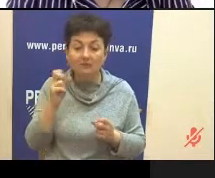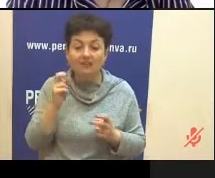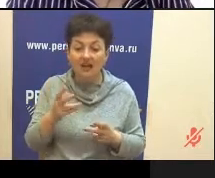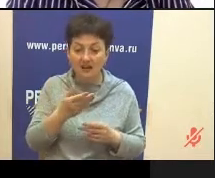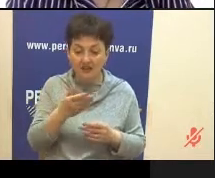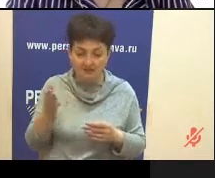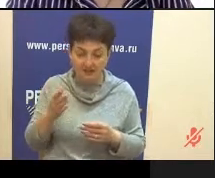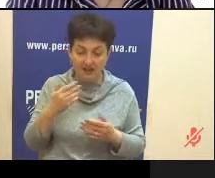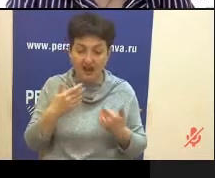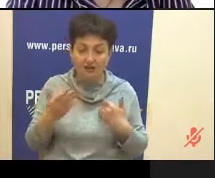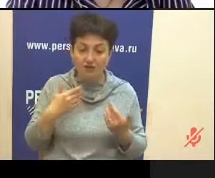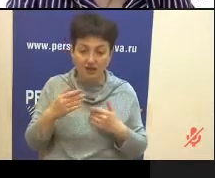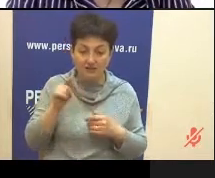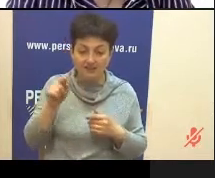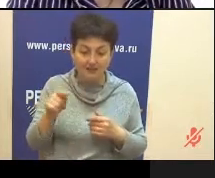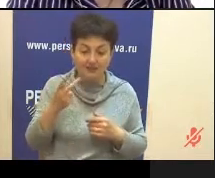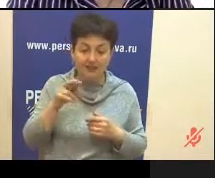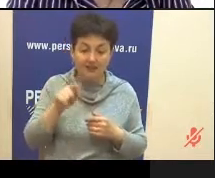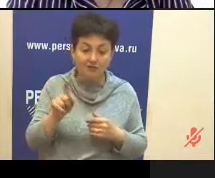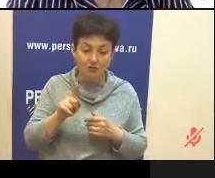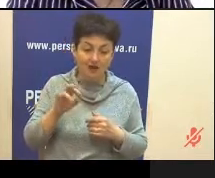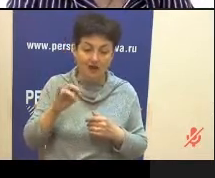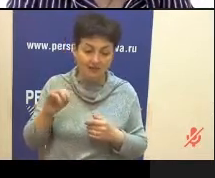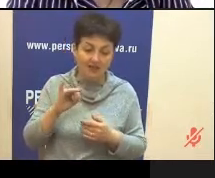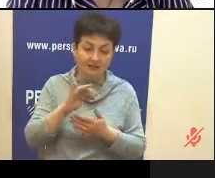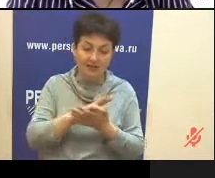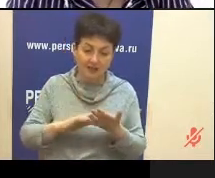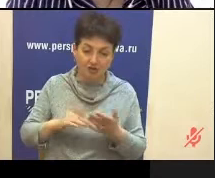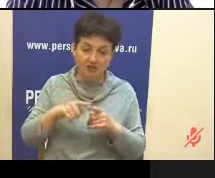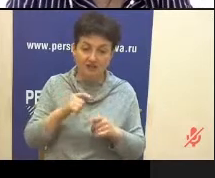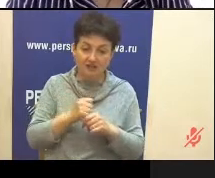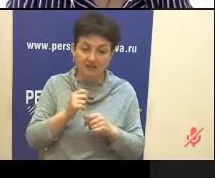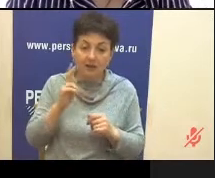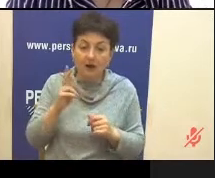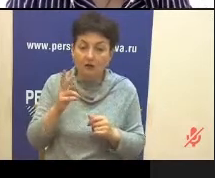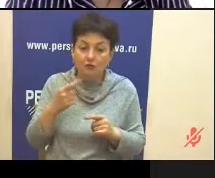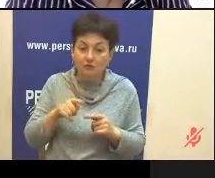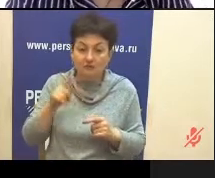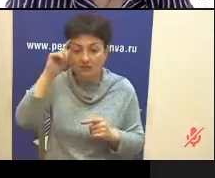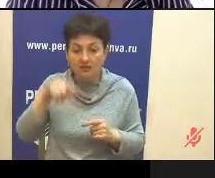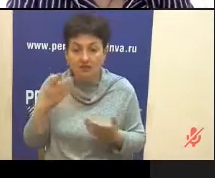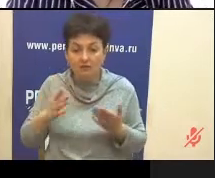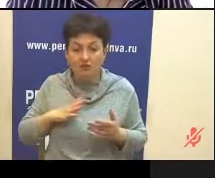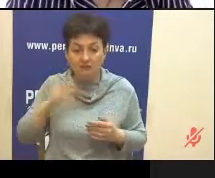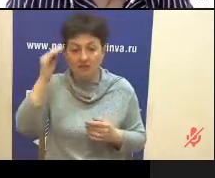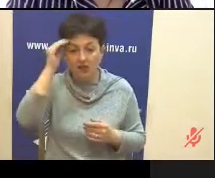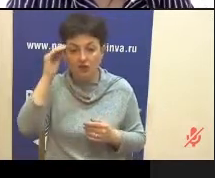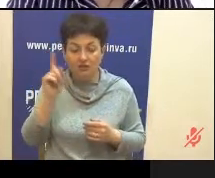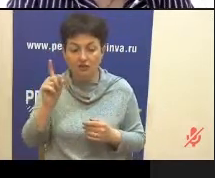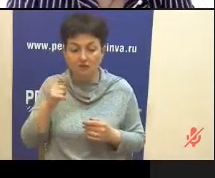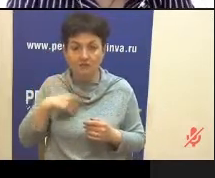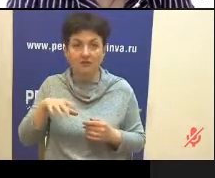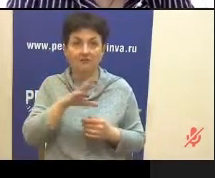продумайте, как вы общаетесь с ними для того, чтобы они продолжали это делать. Потому что, кто его знает, нам сейчас может казаться,